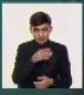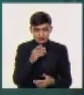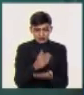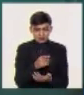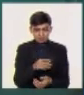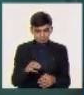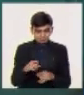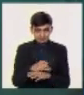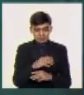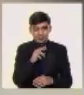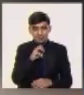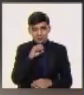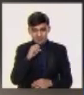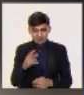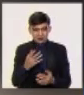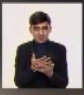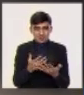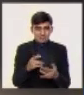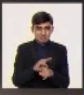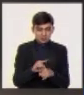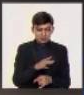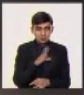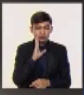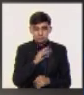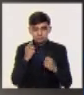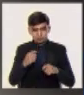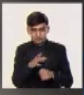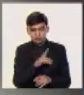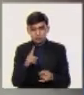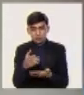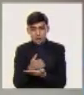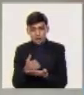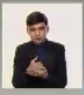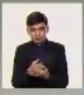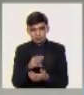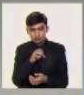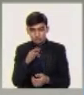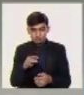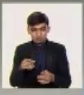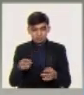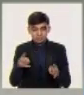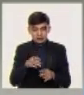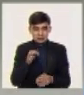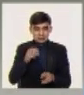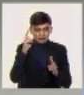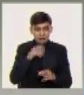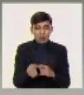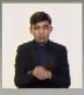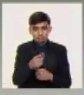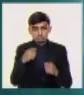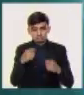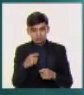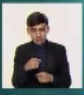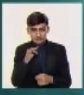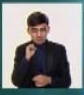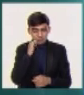таракан вылезет. И мыши. Мало того, женщина торгует тем, что находит на помойках, и покупатели могут не знать, откуда этот товар. С